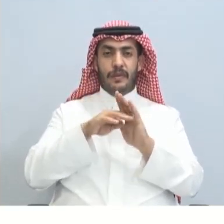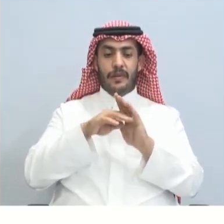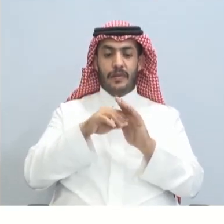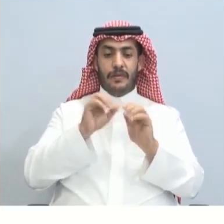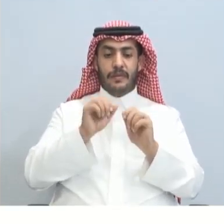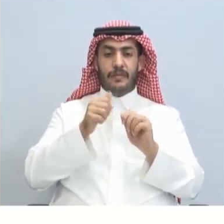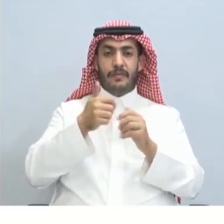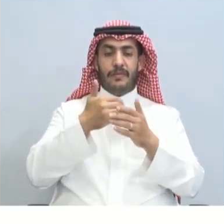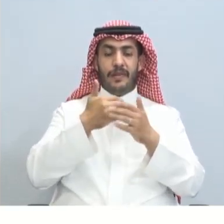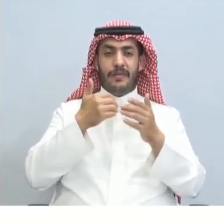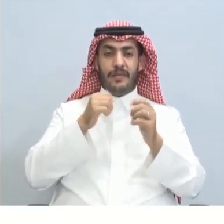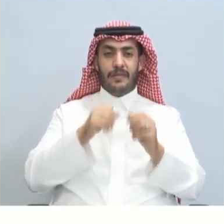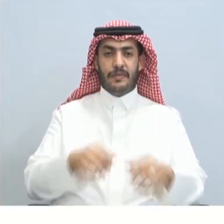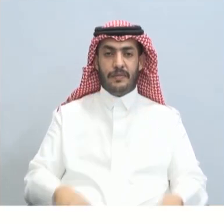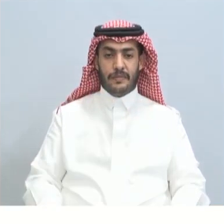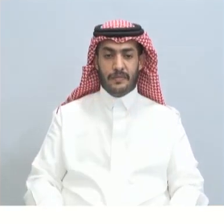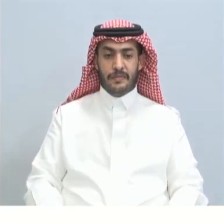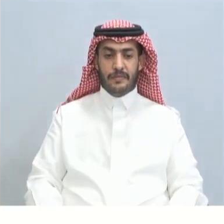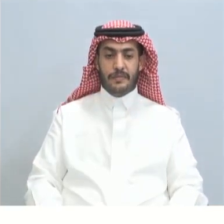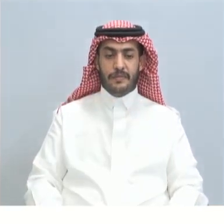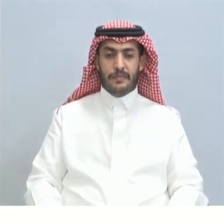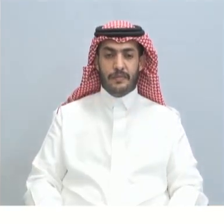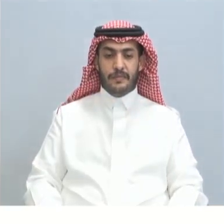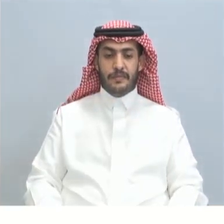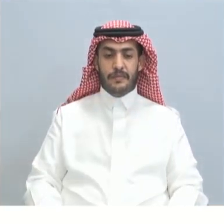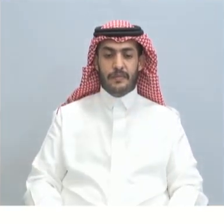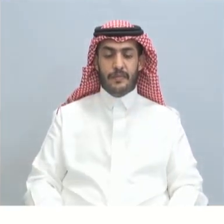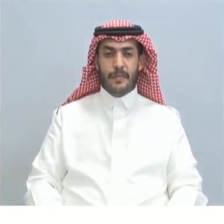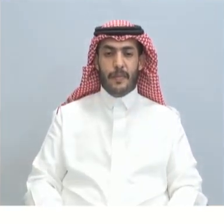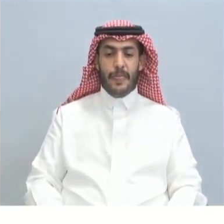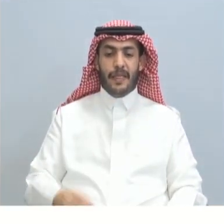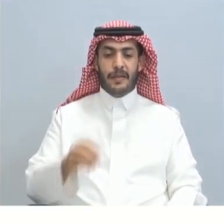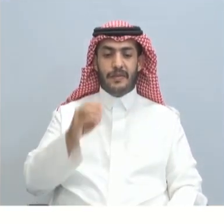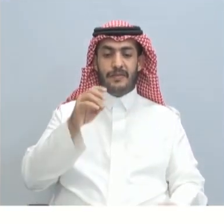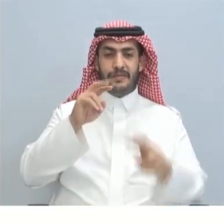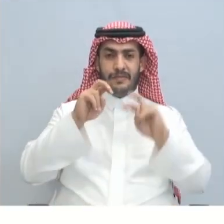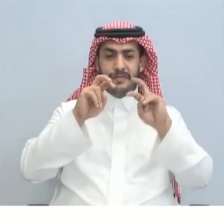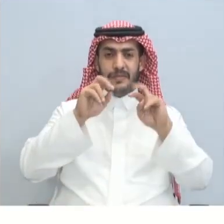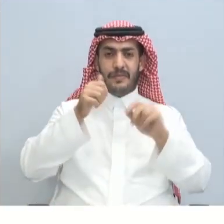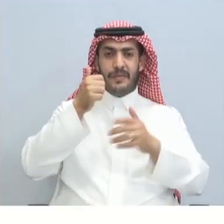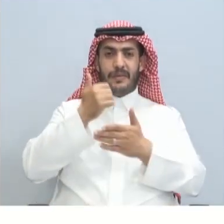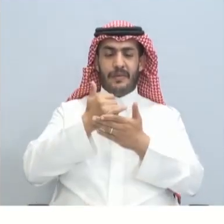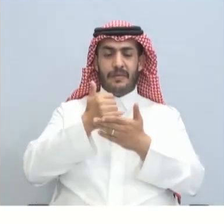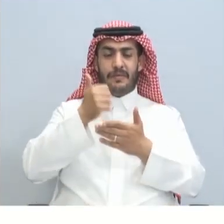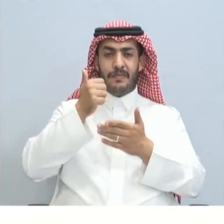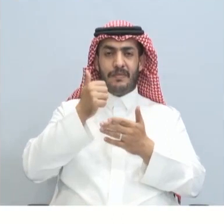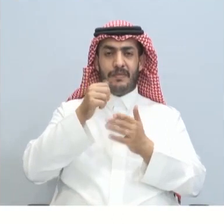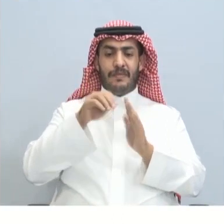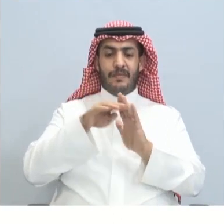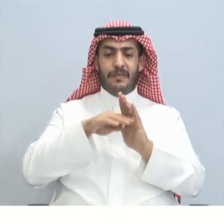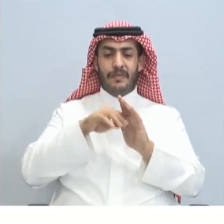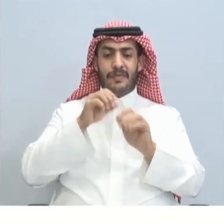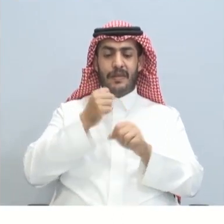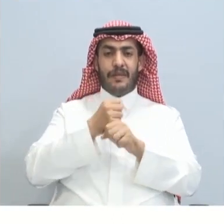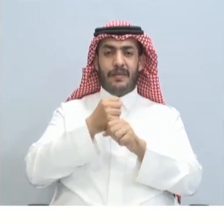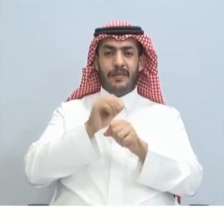والبيانات من مسافه اي بمعنى عن بعد جيولوجيا عمليه استشعار عن بعد في